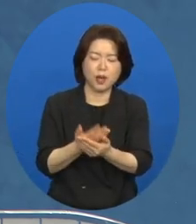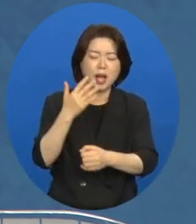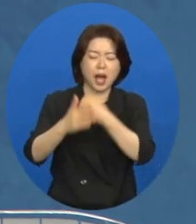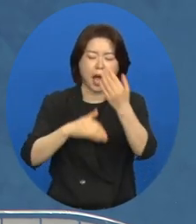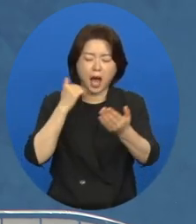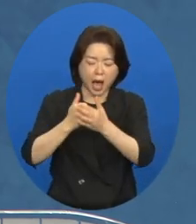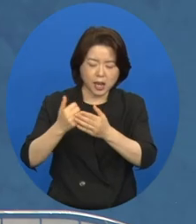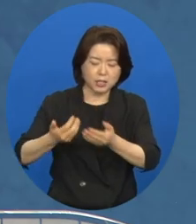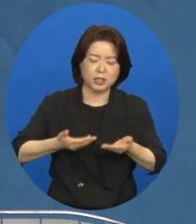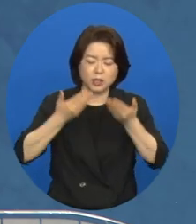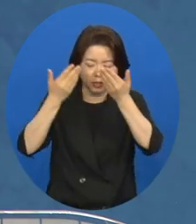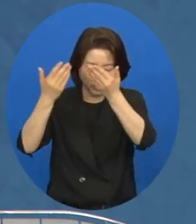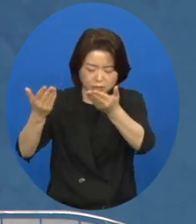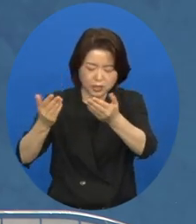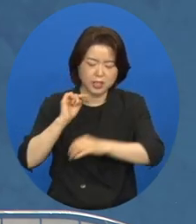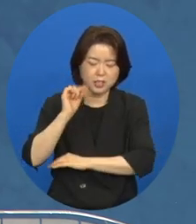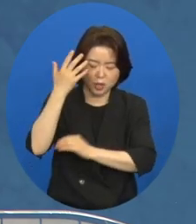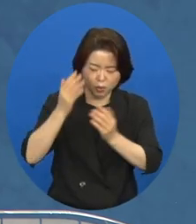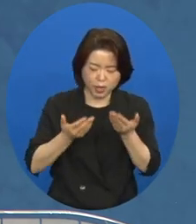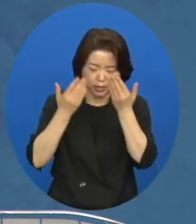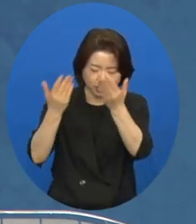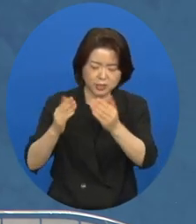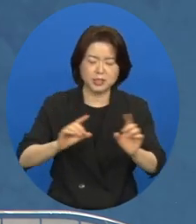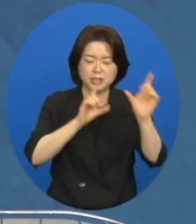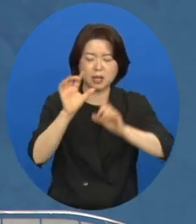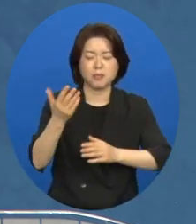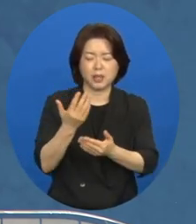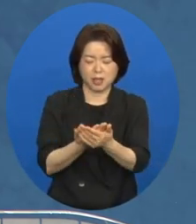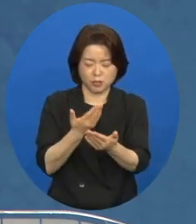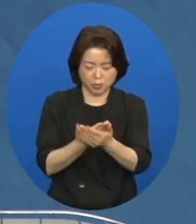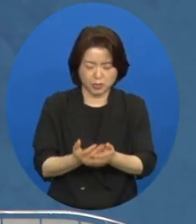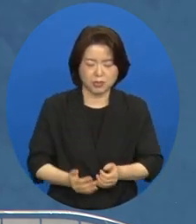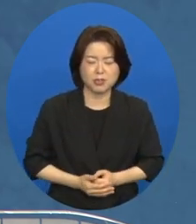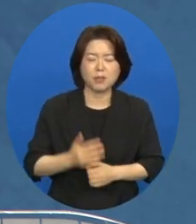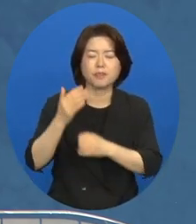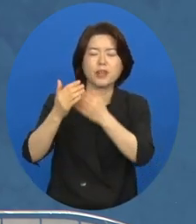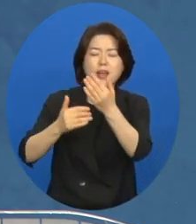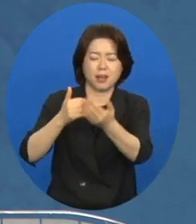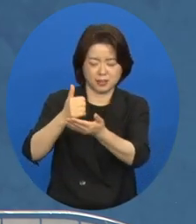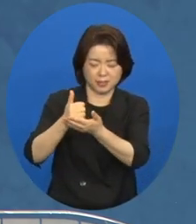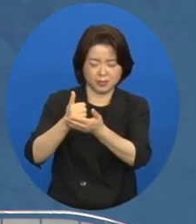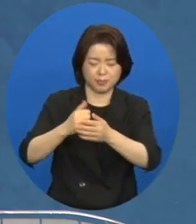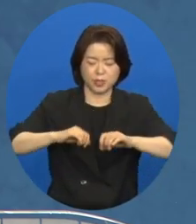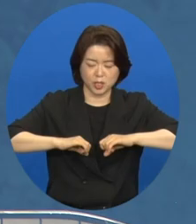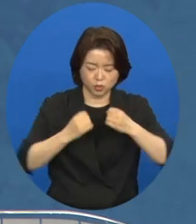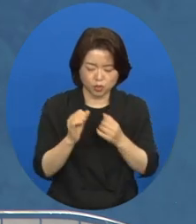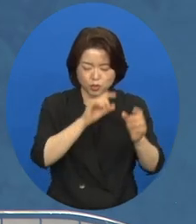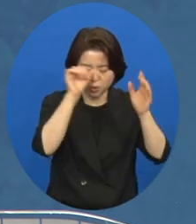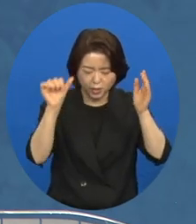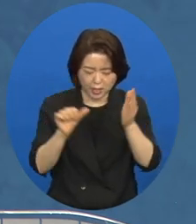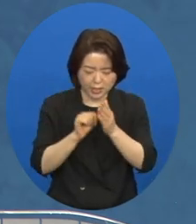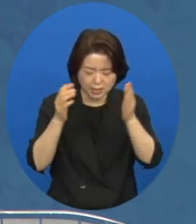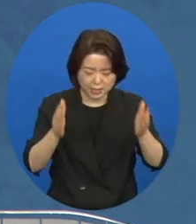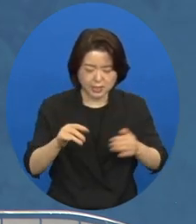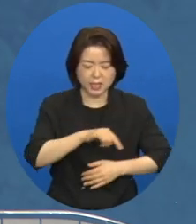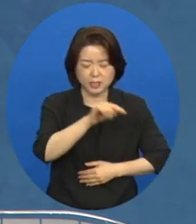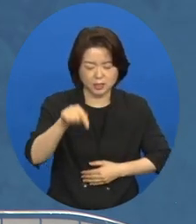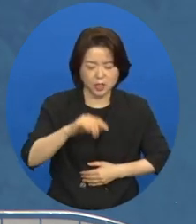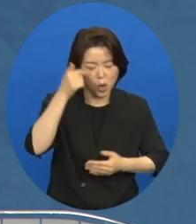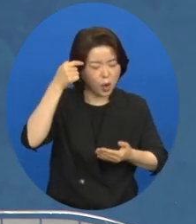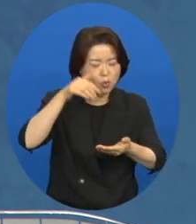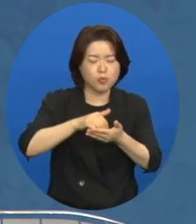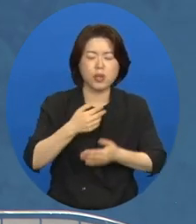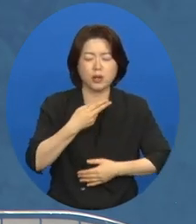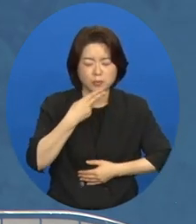영광 올려드리는 삶이 되게 하여 주시옵소서. 하나님, 순종하는 인생은 후회함이 없는 인생임을